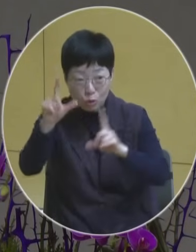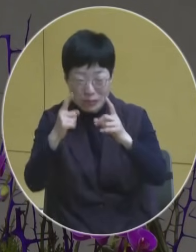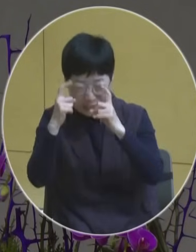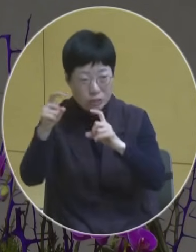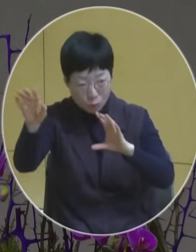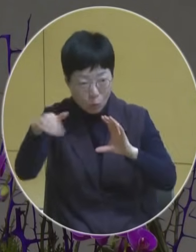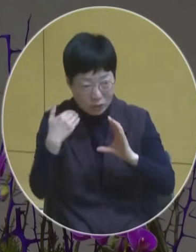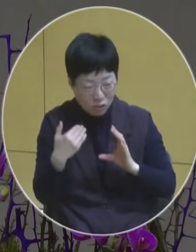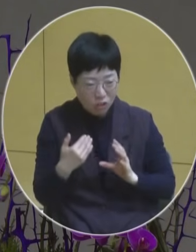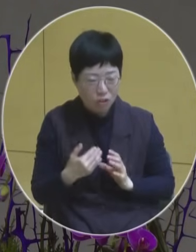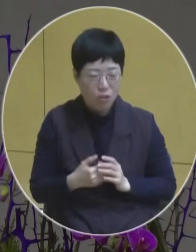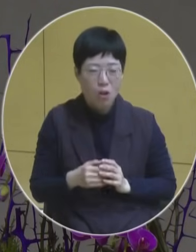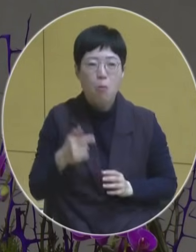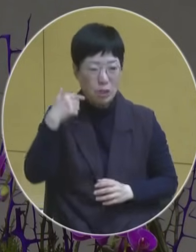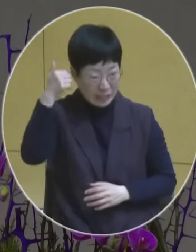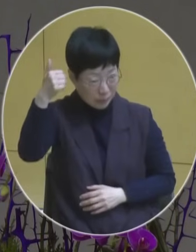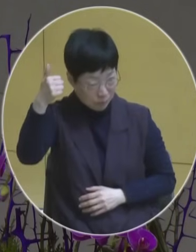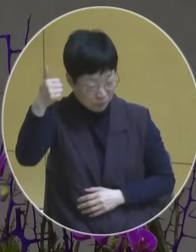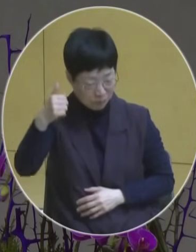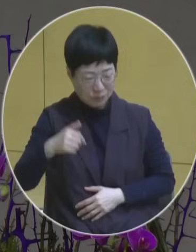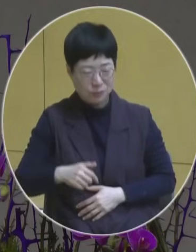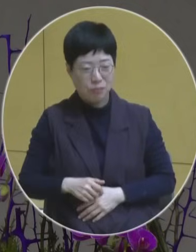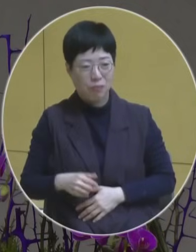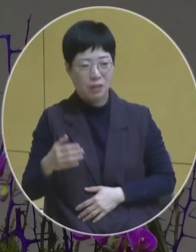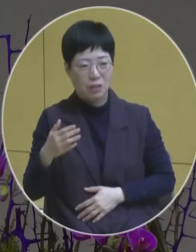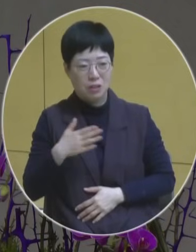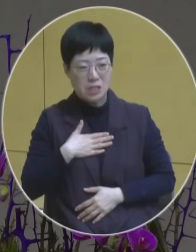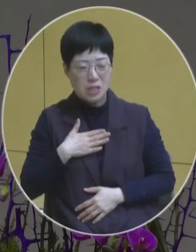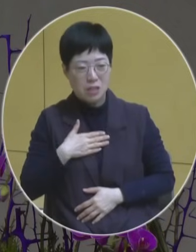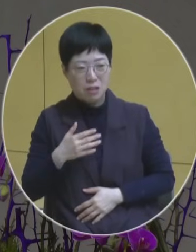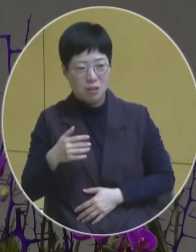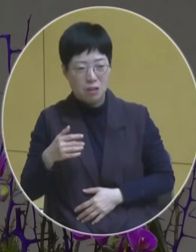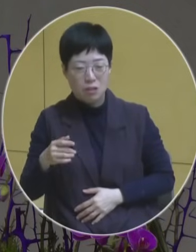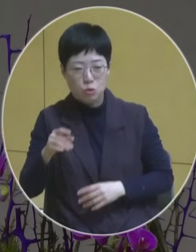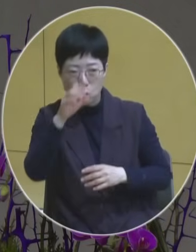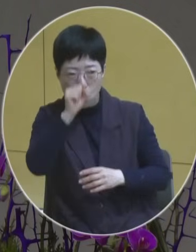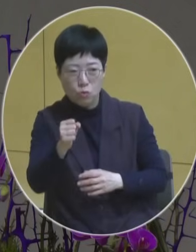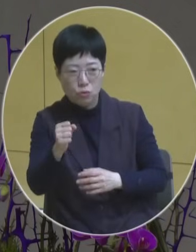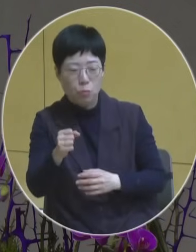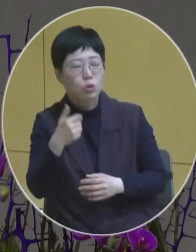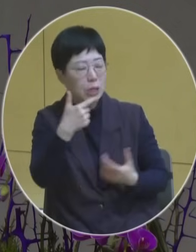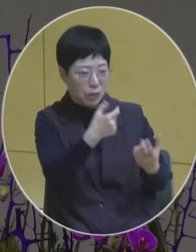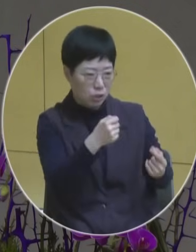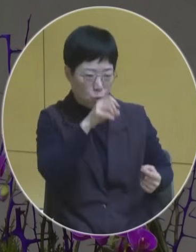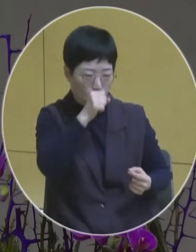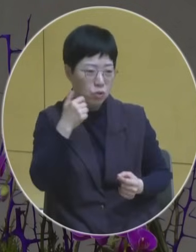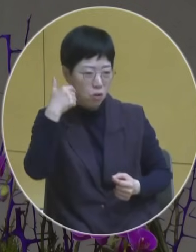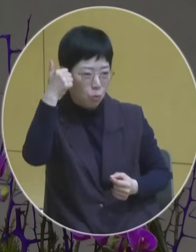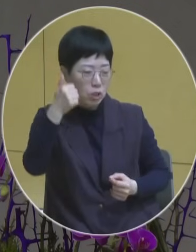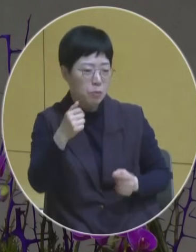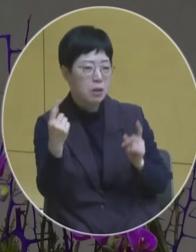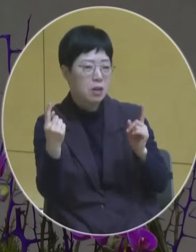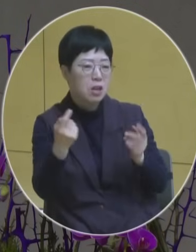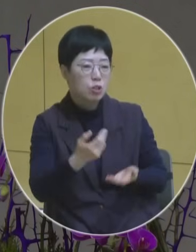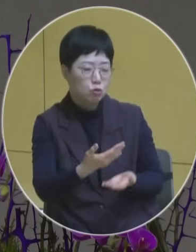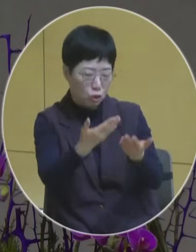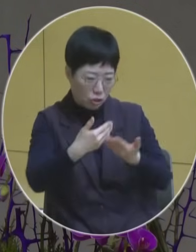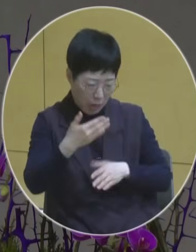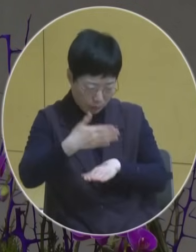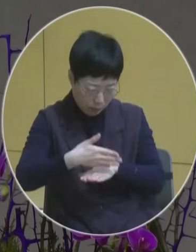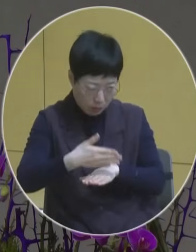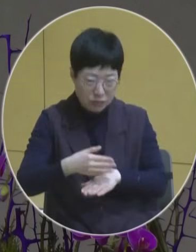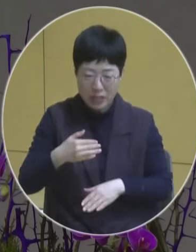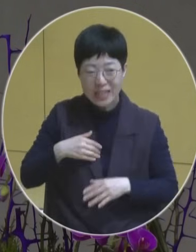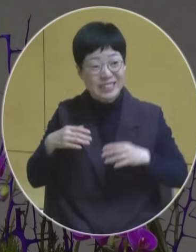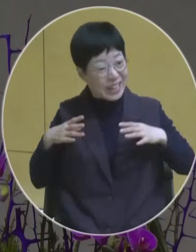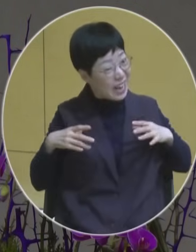적었어요. 목사님, 저에게는 목사님 같은 좋은 형님을 주셨는데 정말 감사드려요. 지금 여러분은